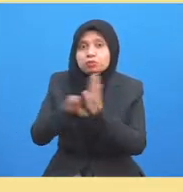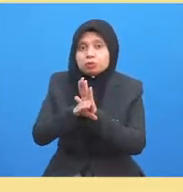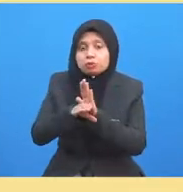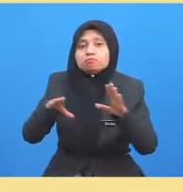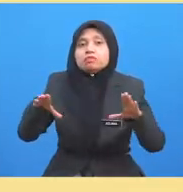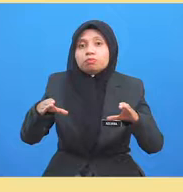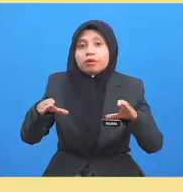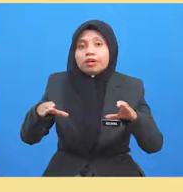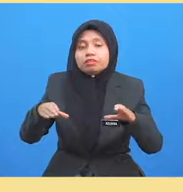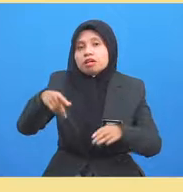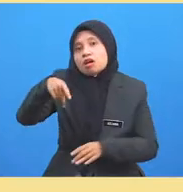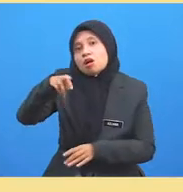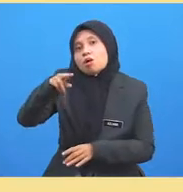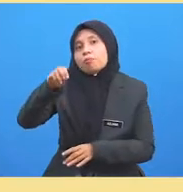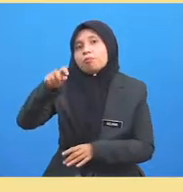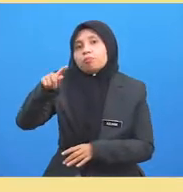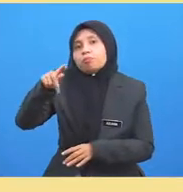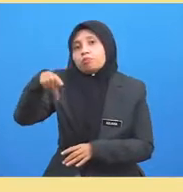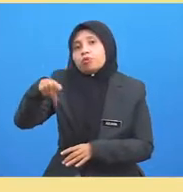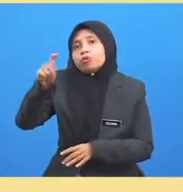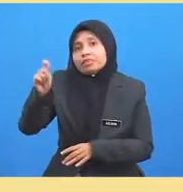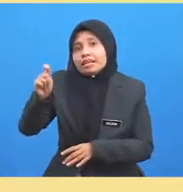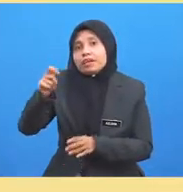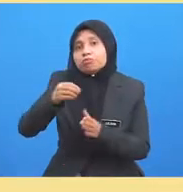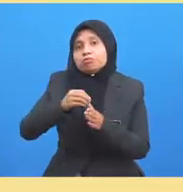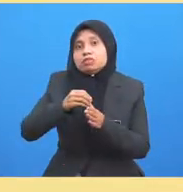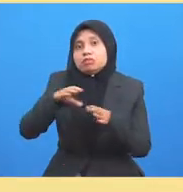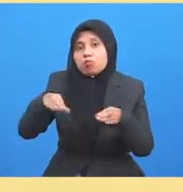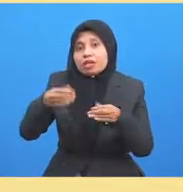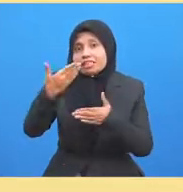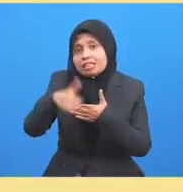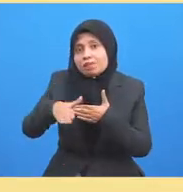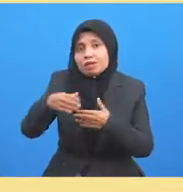Dan prototipe pula dibuat selepas model dibina.